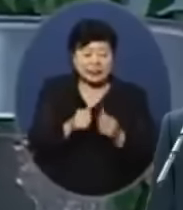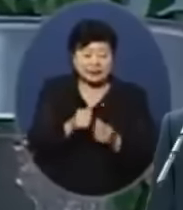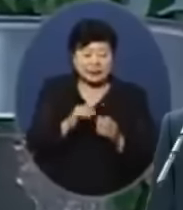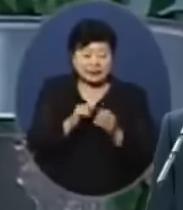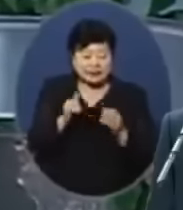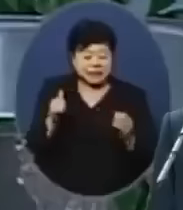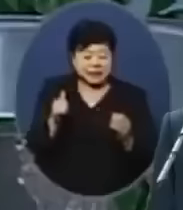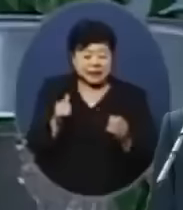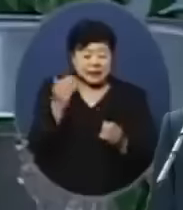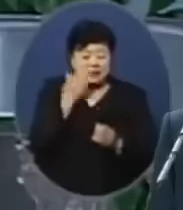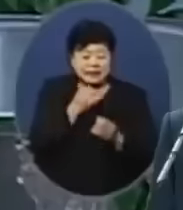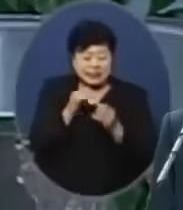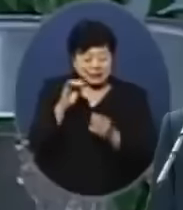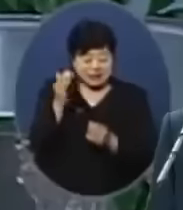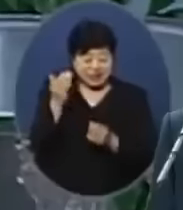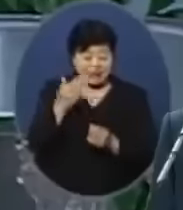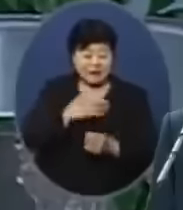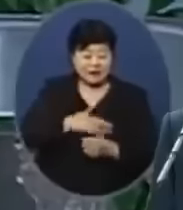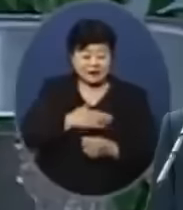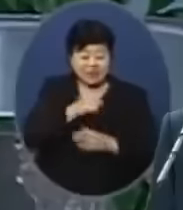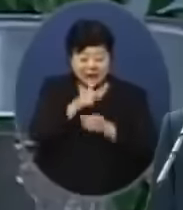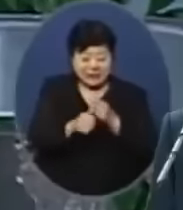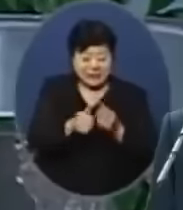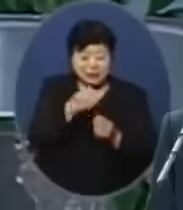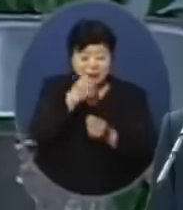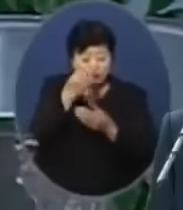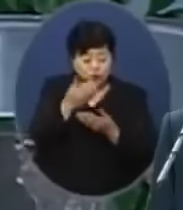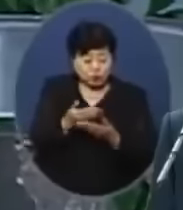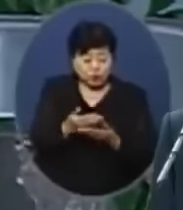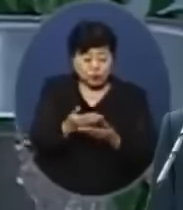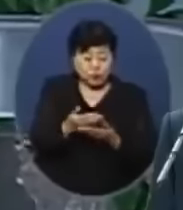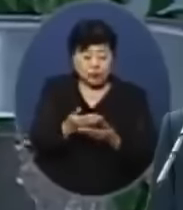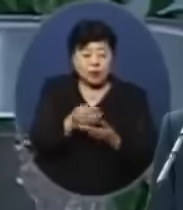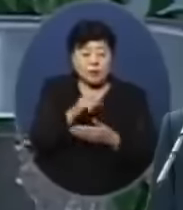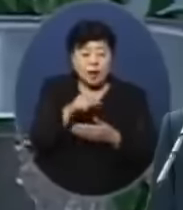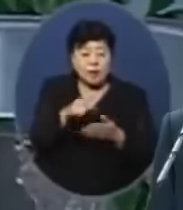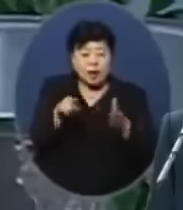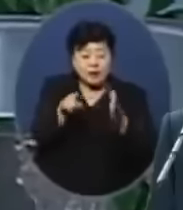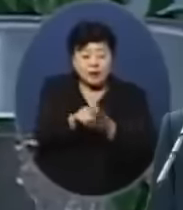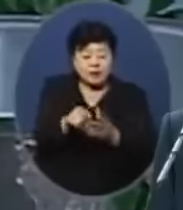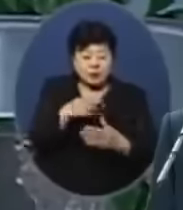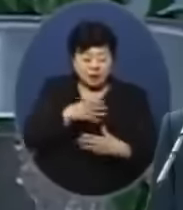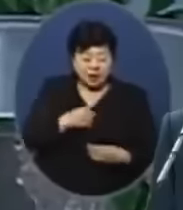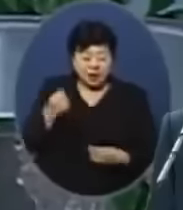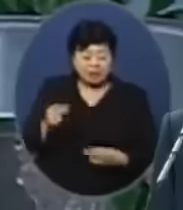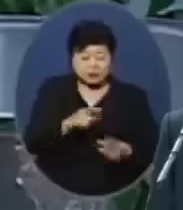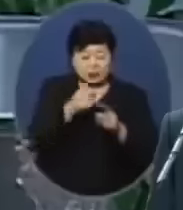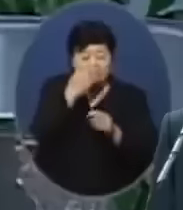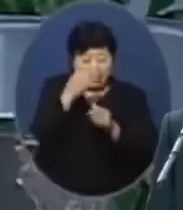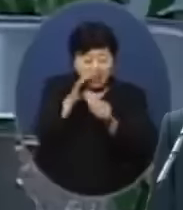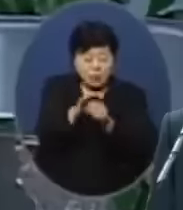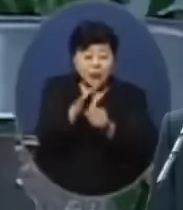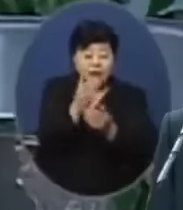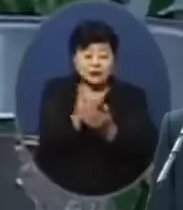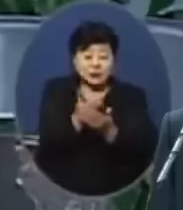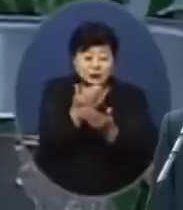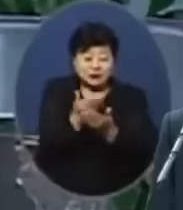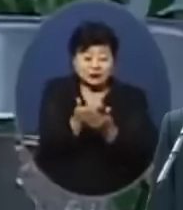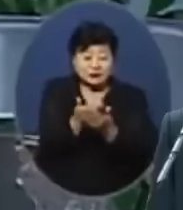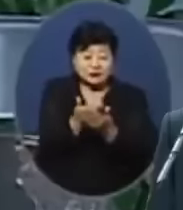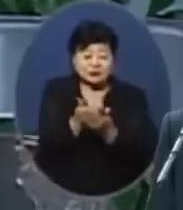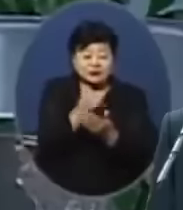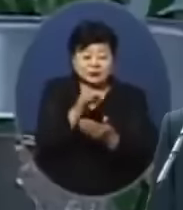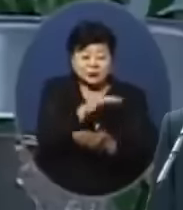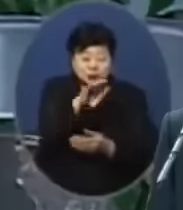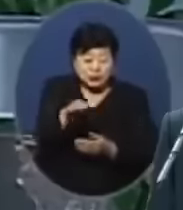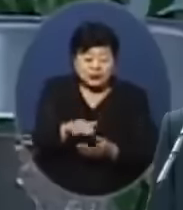백성, 신령한 백성들이인즉 하나님이 복을 주시고 마음의 믿음으로 평안을 가지고 살게 도와주시옵소서.